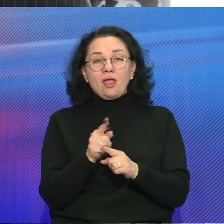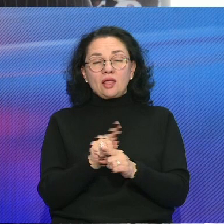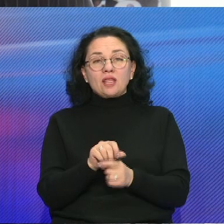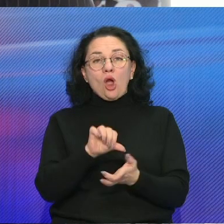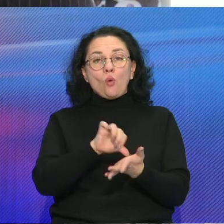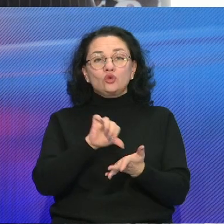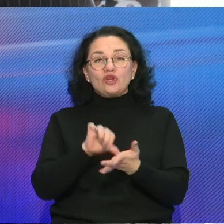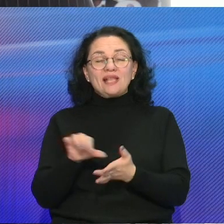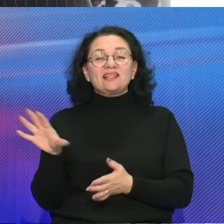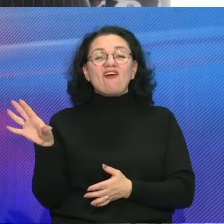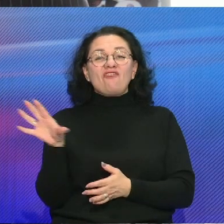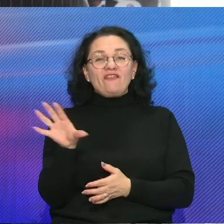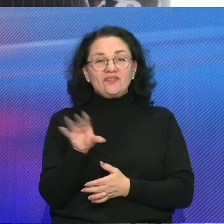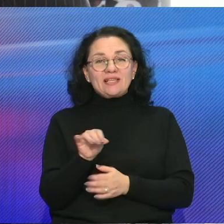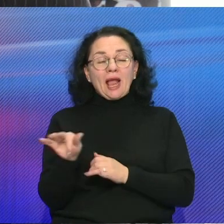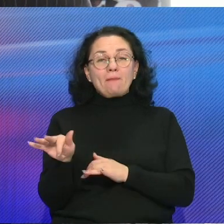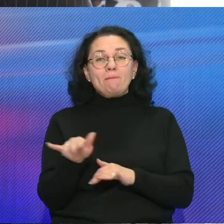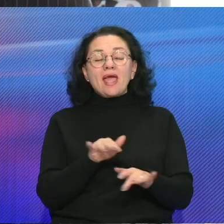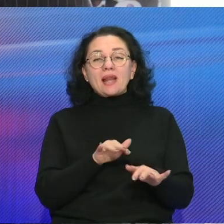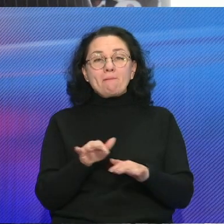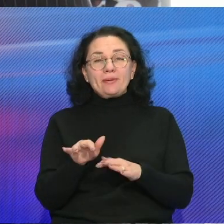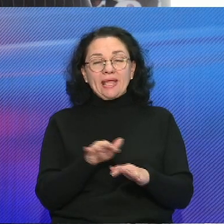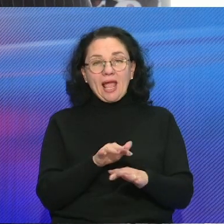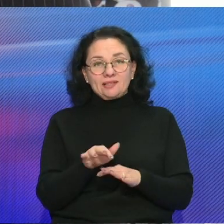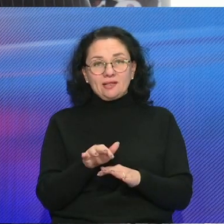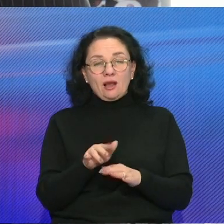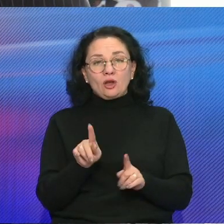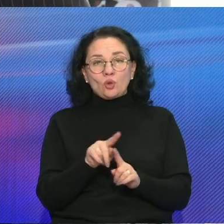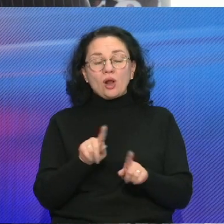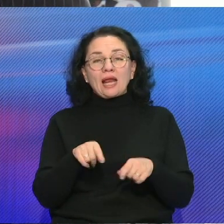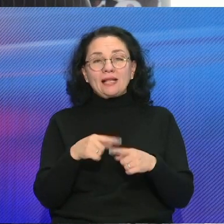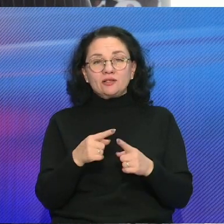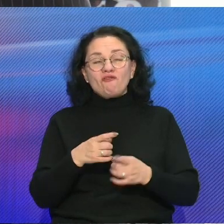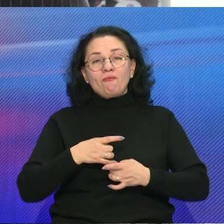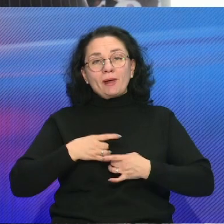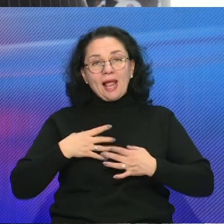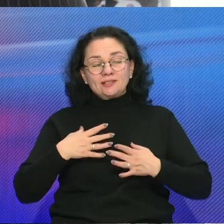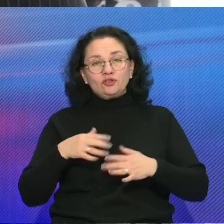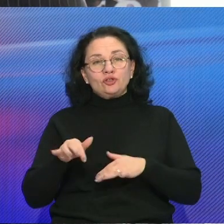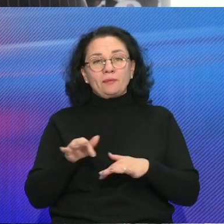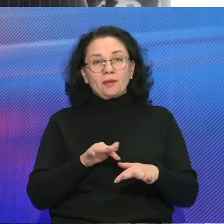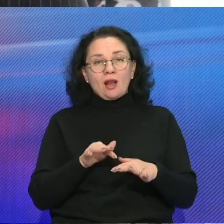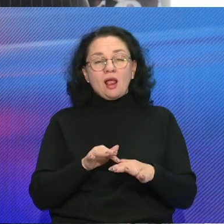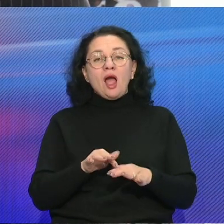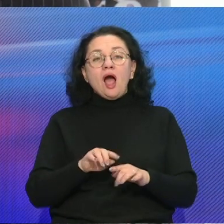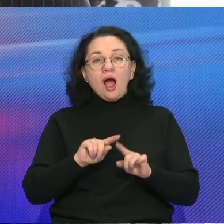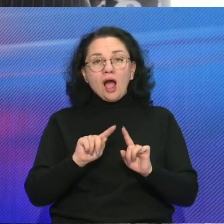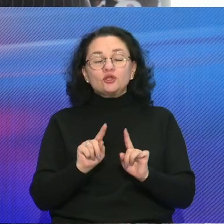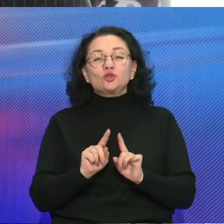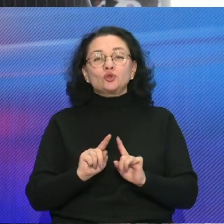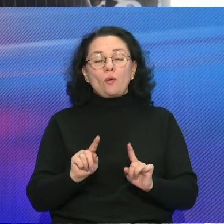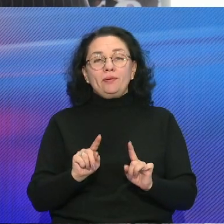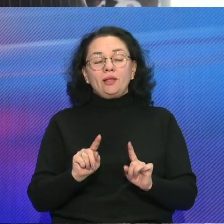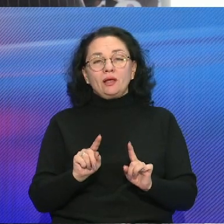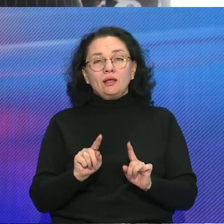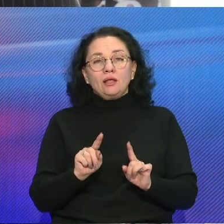всех мероприятиях, проводимых органами государственной исполнительной власти, праздничных мероприятий. Тем более сейчас подготовка будет